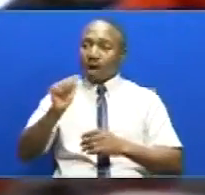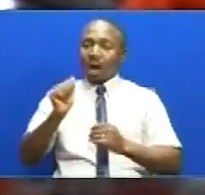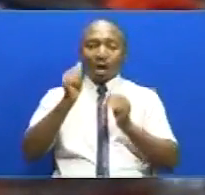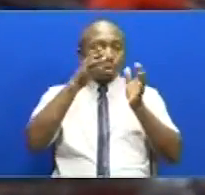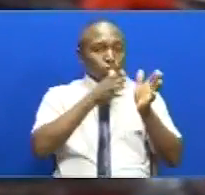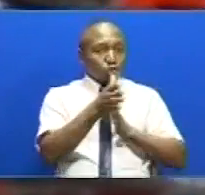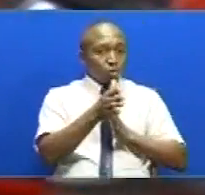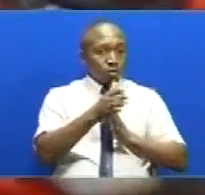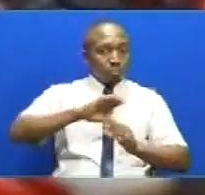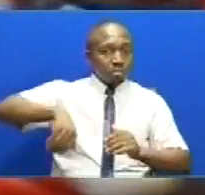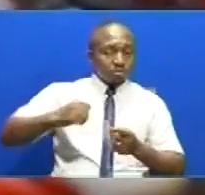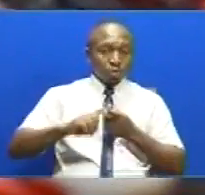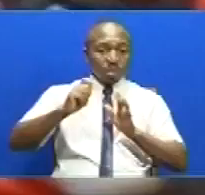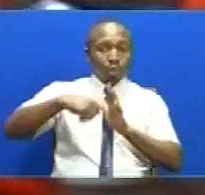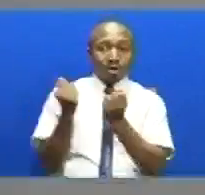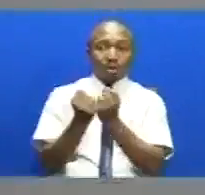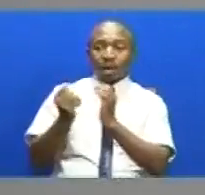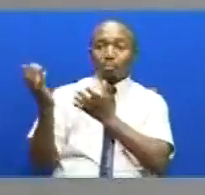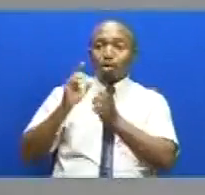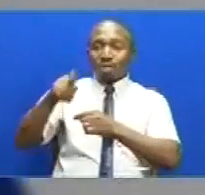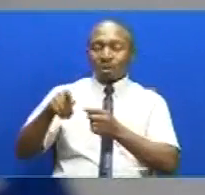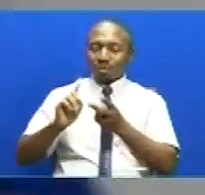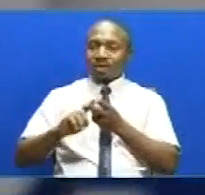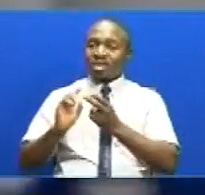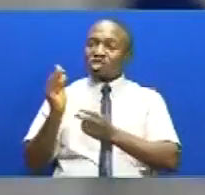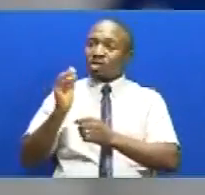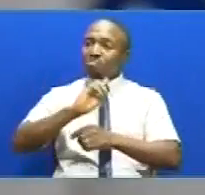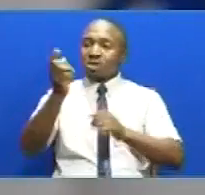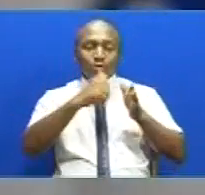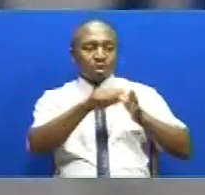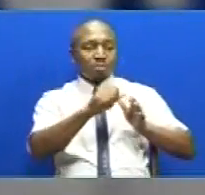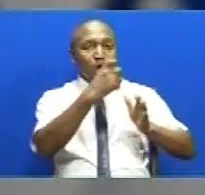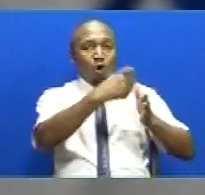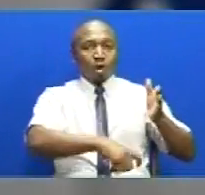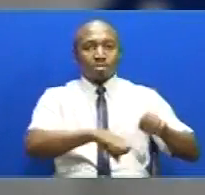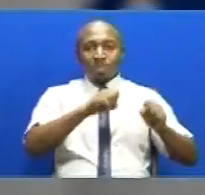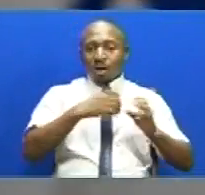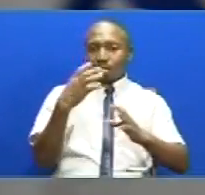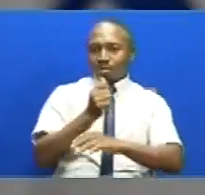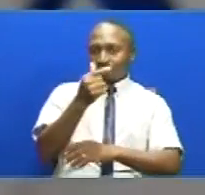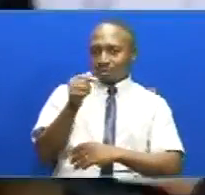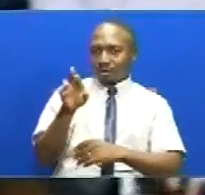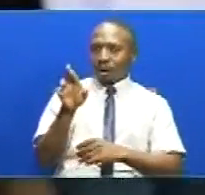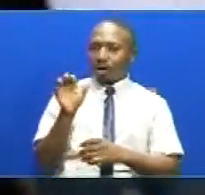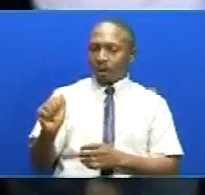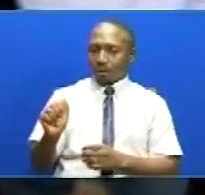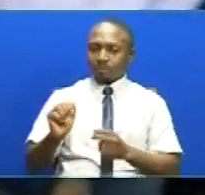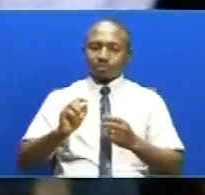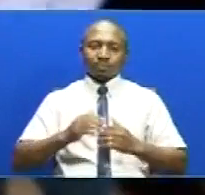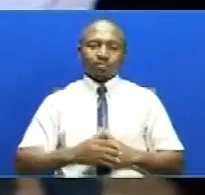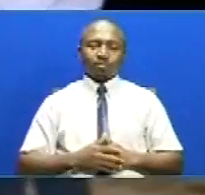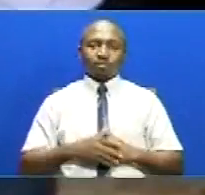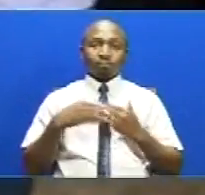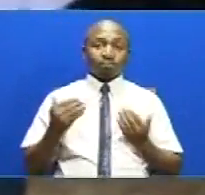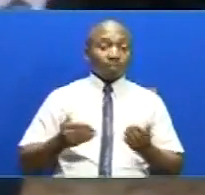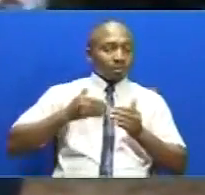kinachotengeneza pombe hiyo kilichopo hapa mjini Shinyanga bila ya kulipiwa kodi ya Mamlaka ya Mapato Nchini TRA.